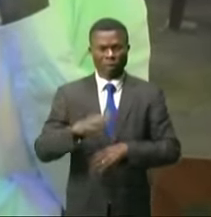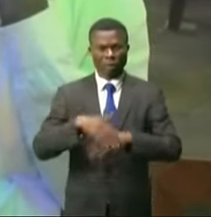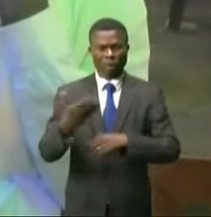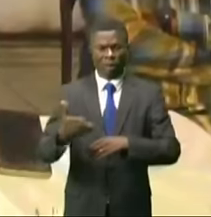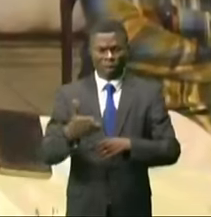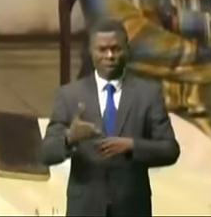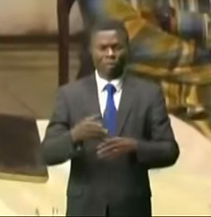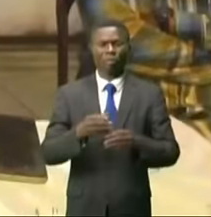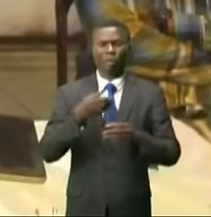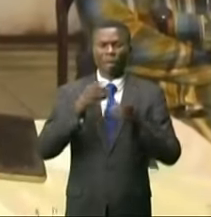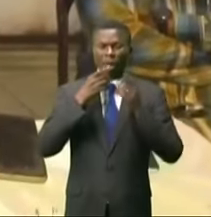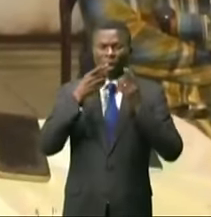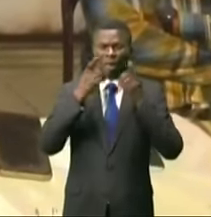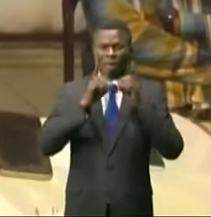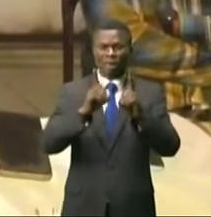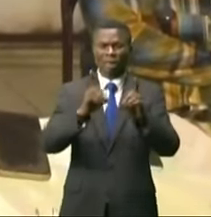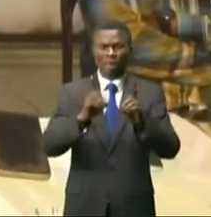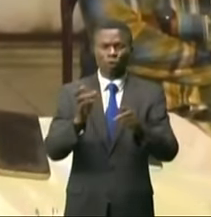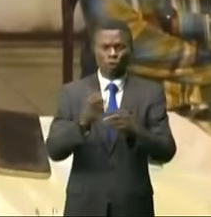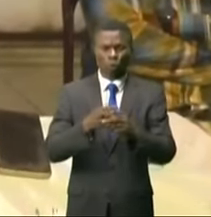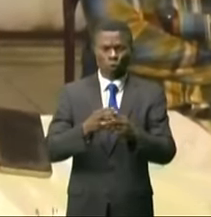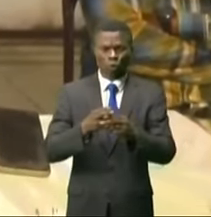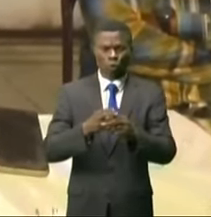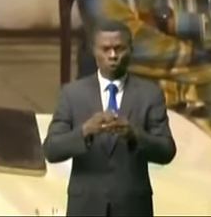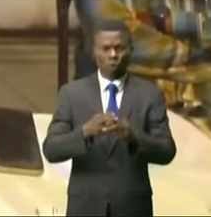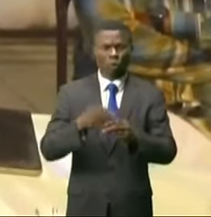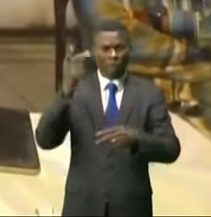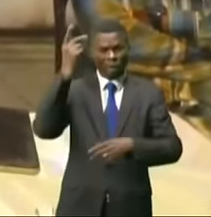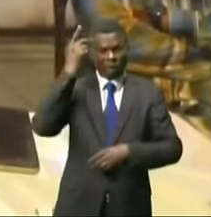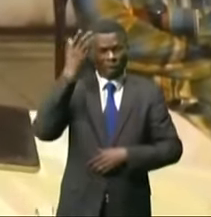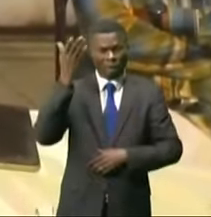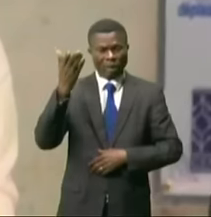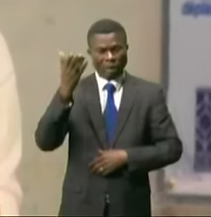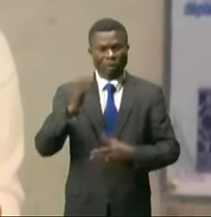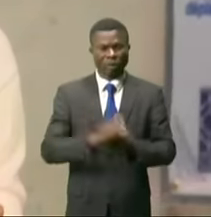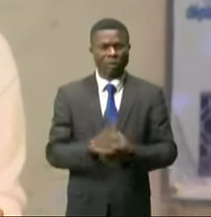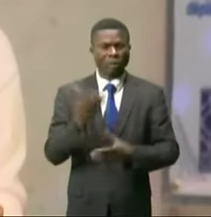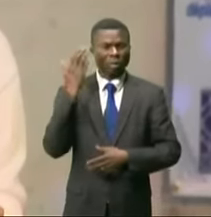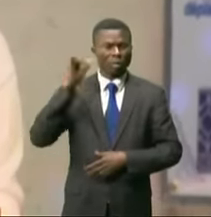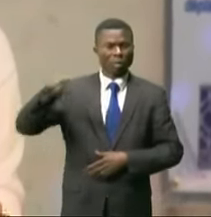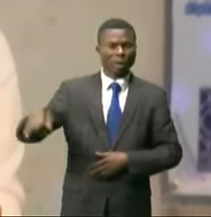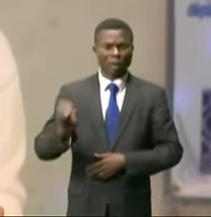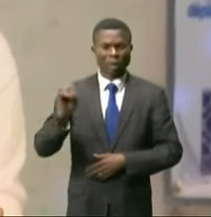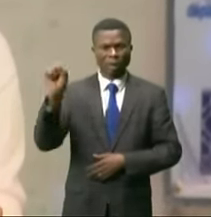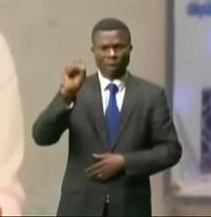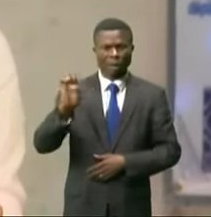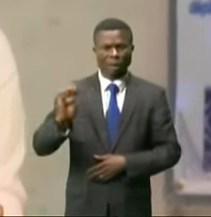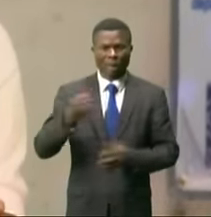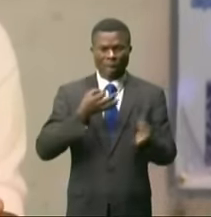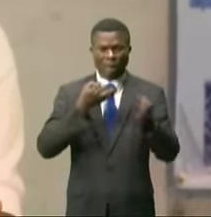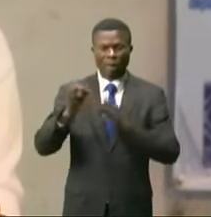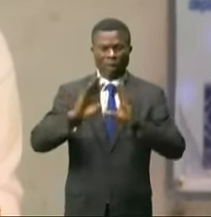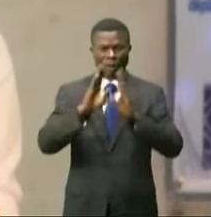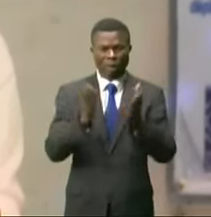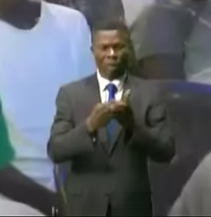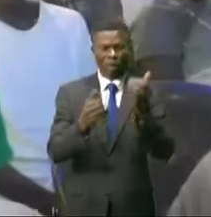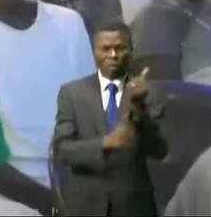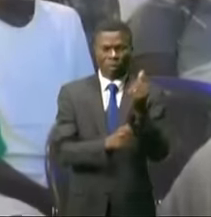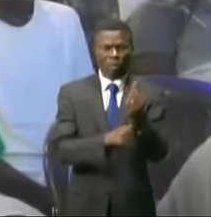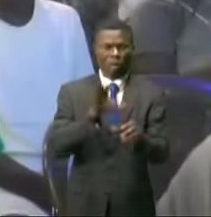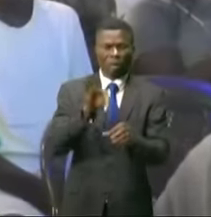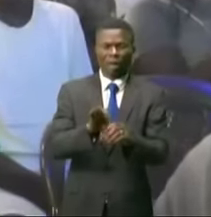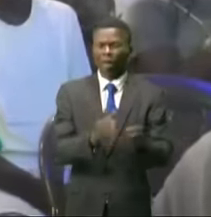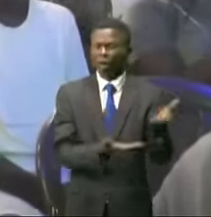brillante intervention de Gaël Dungu, point focal de Kinshasa, et de José Mengambaya, ont mis en lumière les participants sur un vote